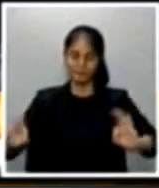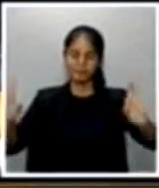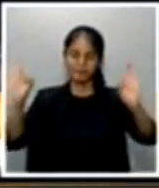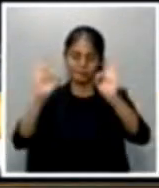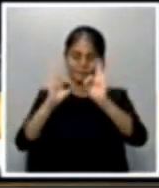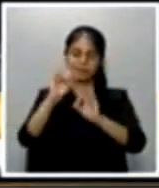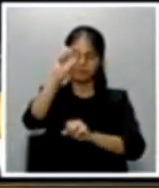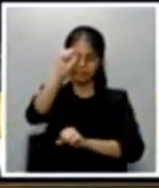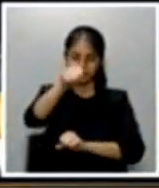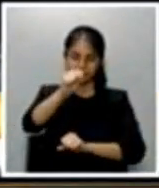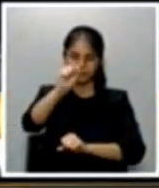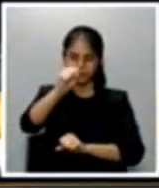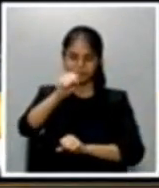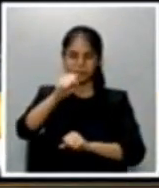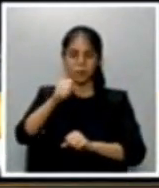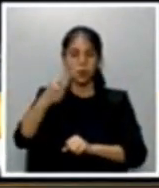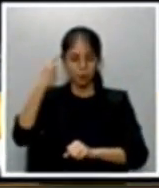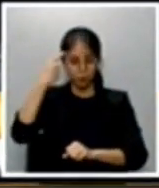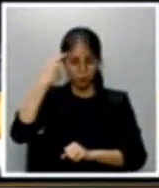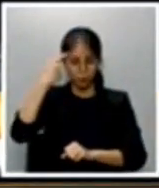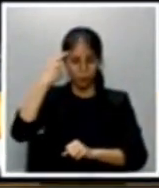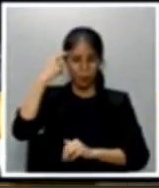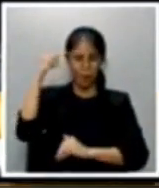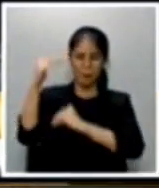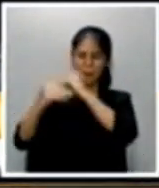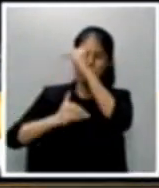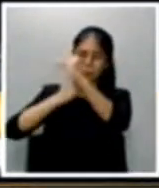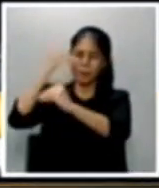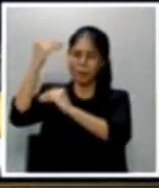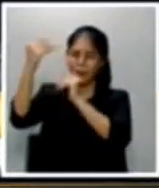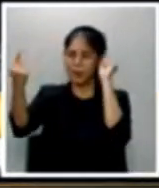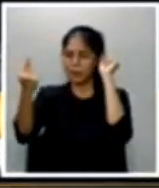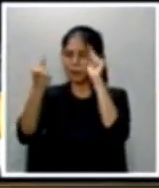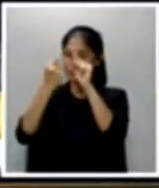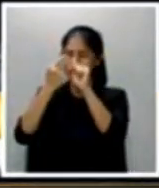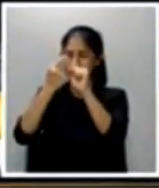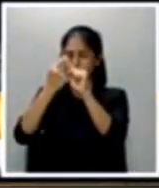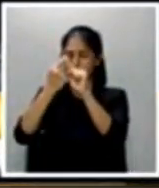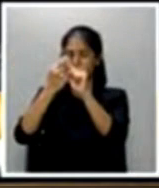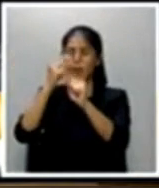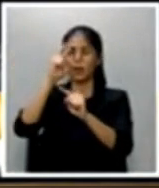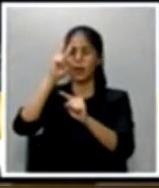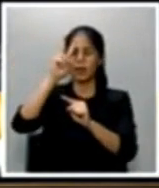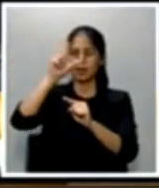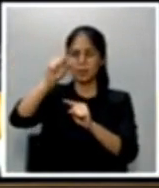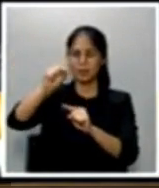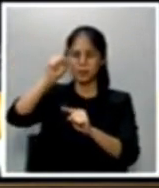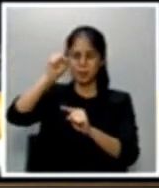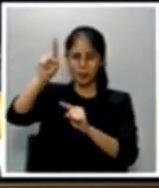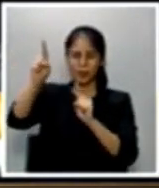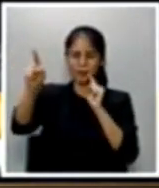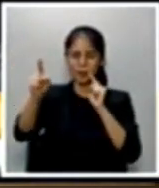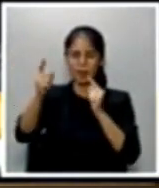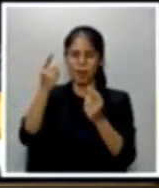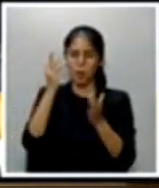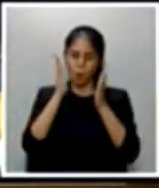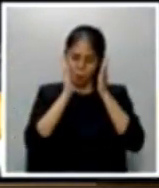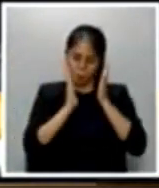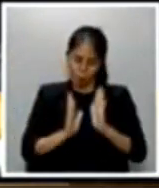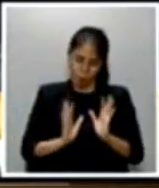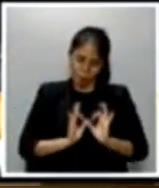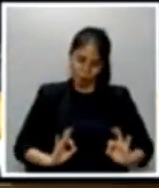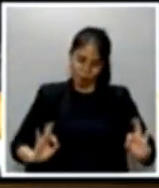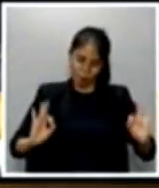ะครับอย่างที่เราทราบกันดีว่าการขับเคลื่อนประเทศไปสู่ศตวรรษที่21นั้นสิ่งที่สำคัญคือเรื่องของทุนมนุษย์